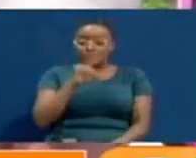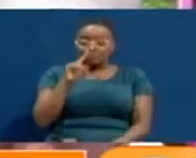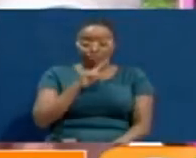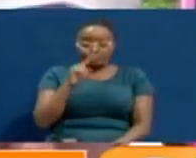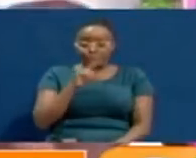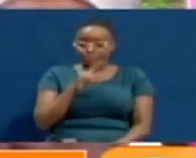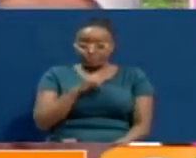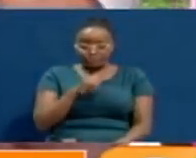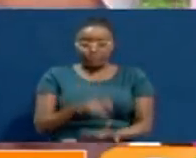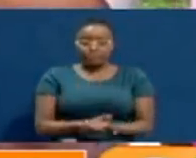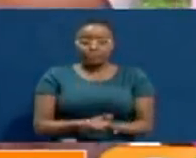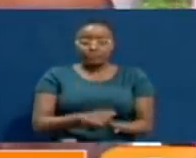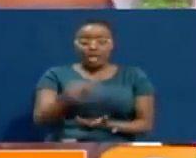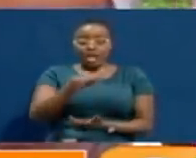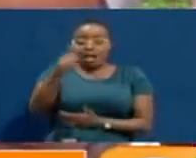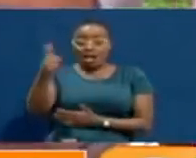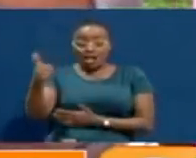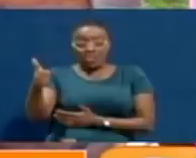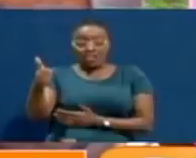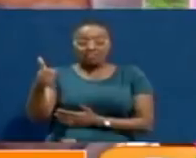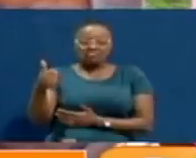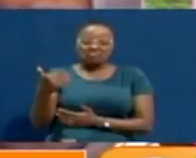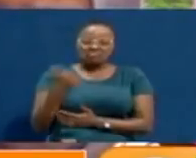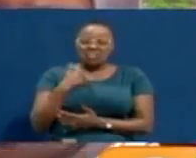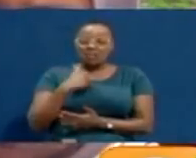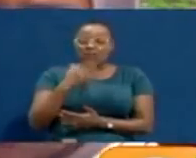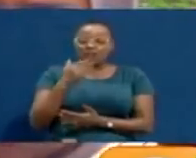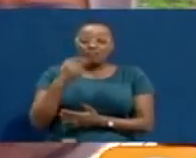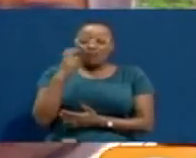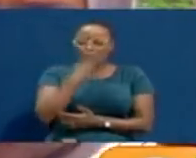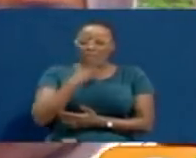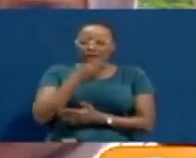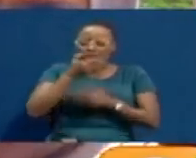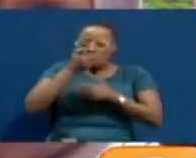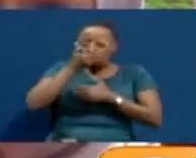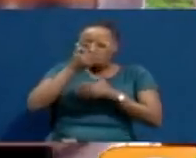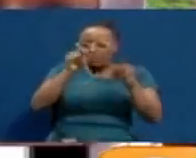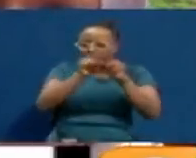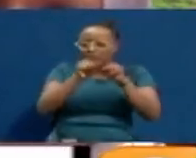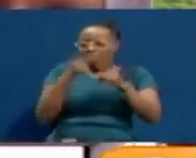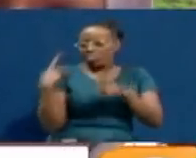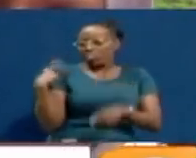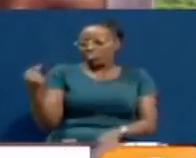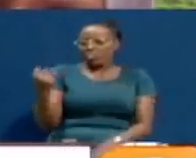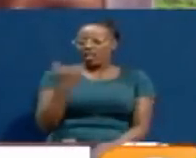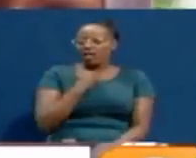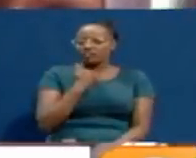juu sana. Wengine wao walikuwa wamefunikwa midomo, yule wa juzi alikuwa ameingizwa